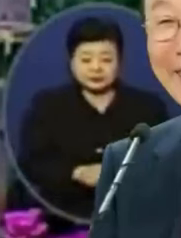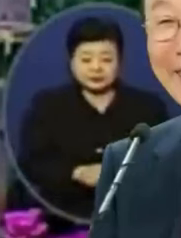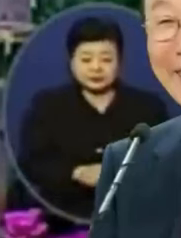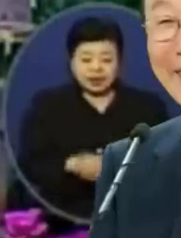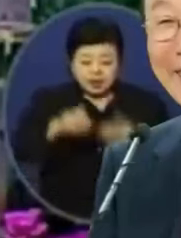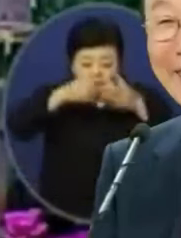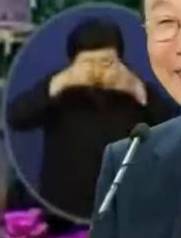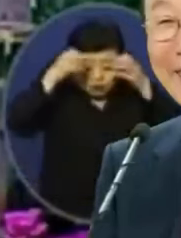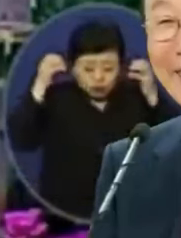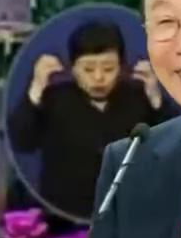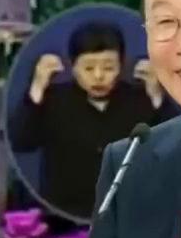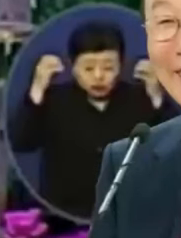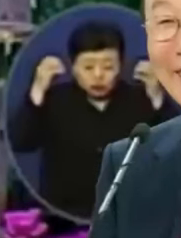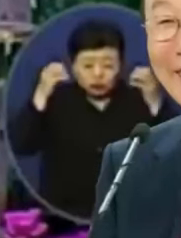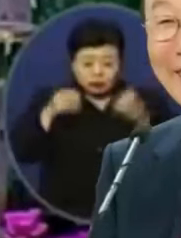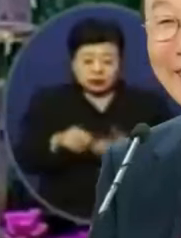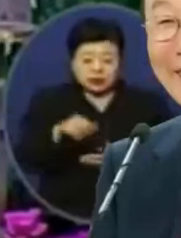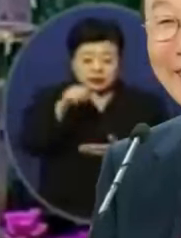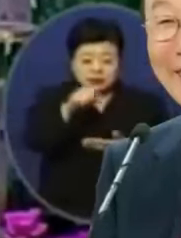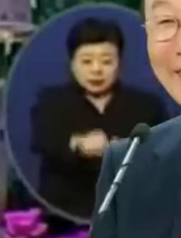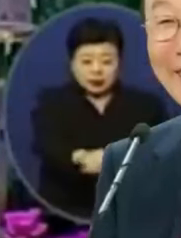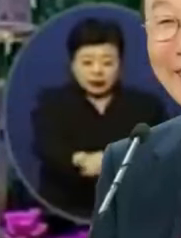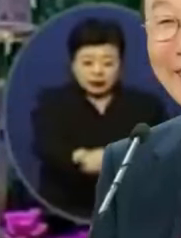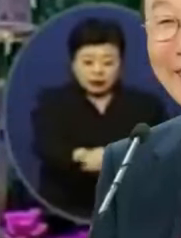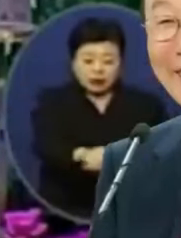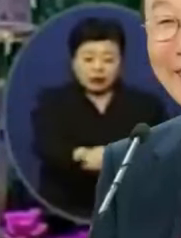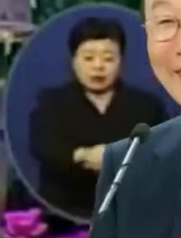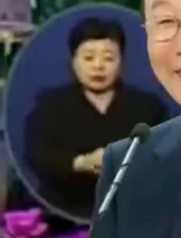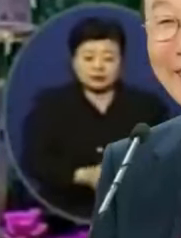중동 일대를 석군하고